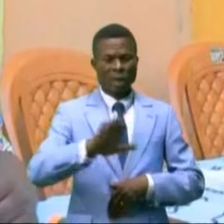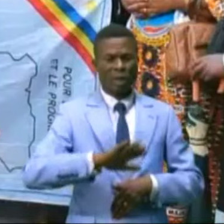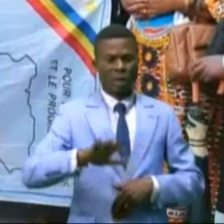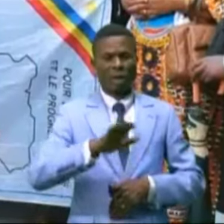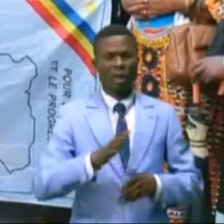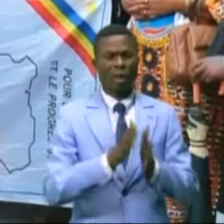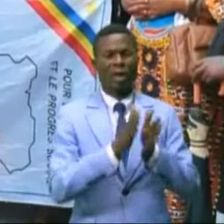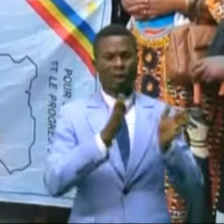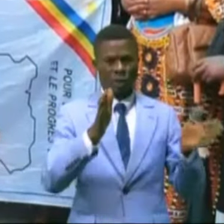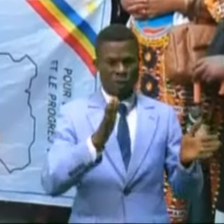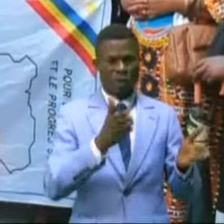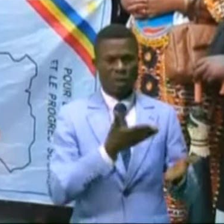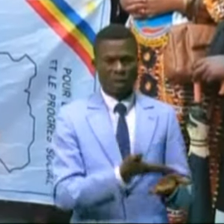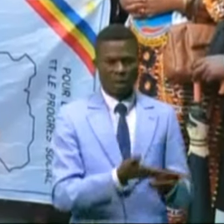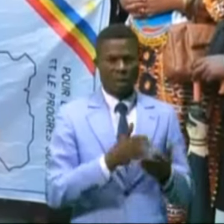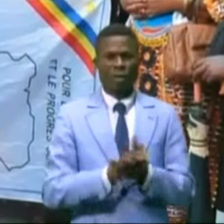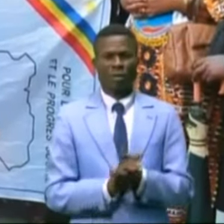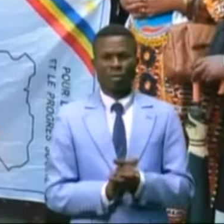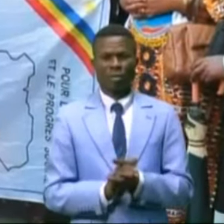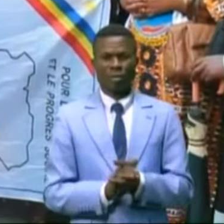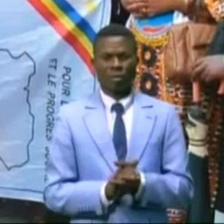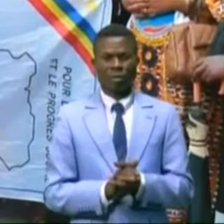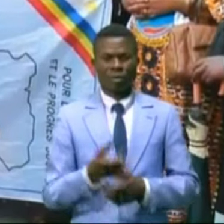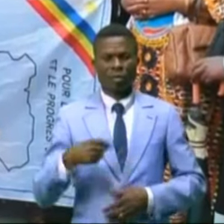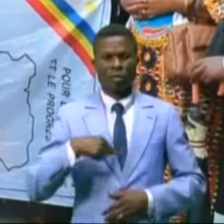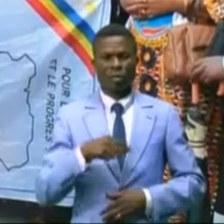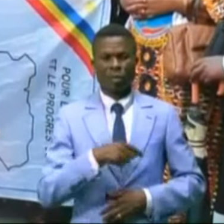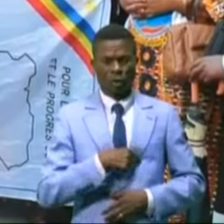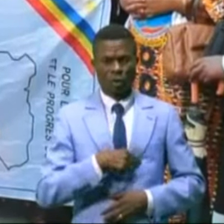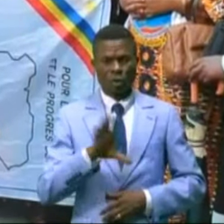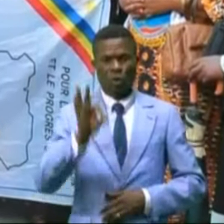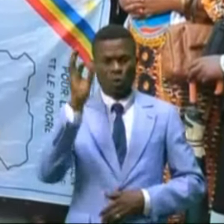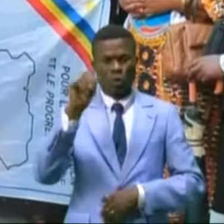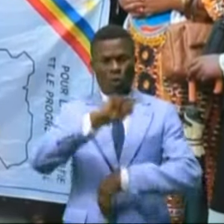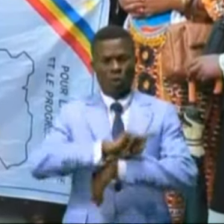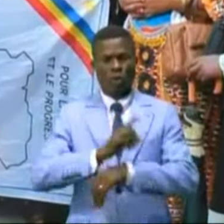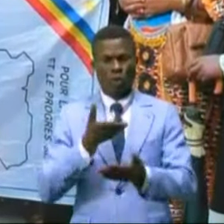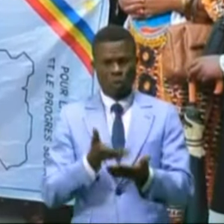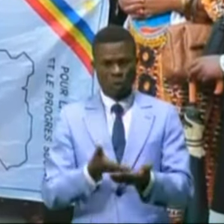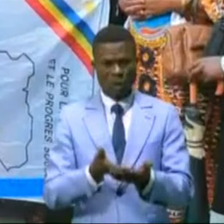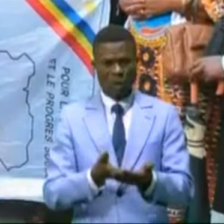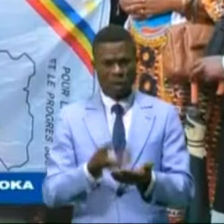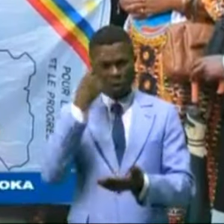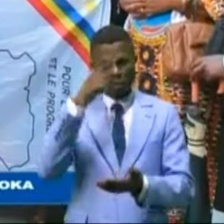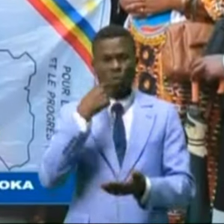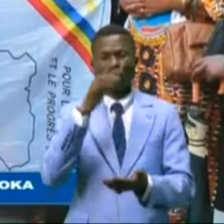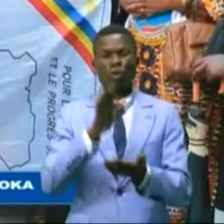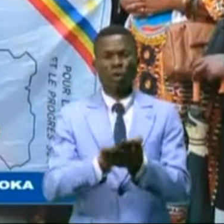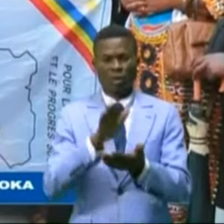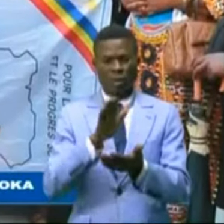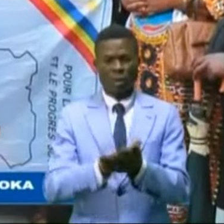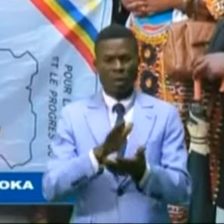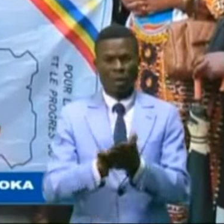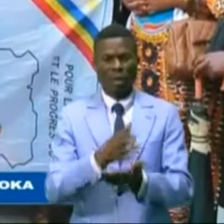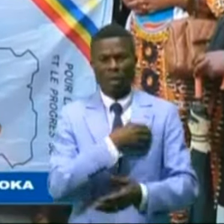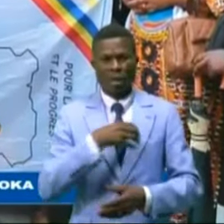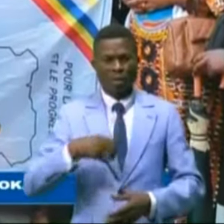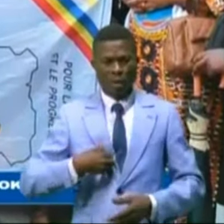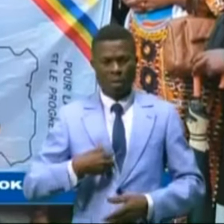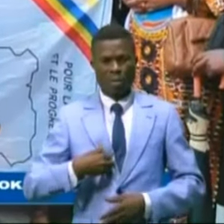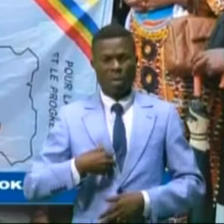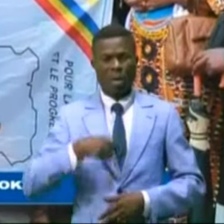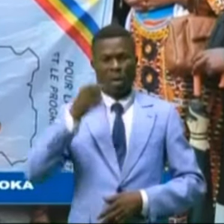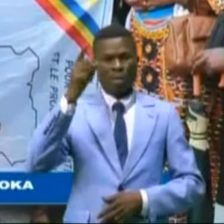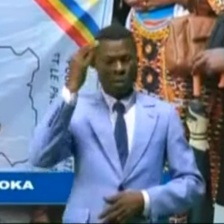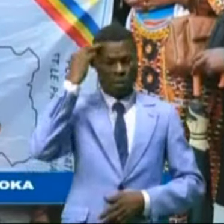d'autre part nous saisissons cette occasion pour féliciter madame Judit